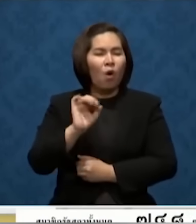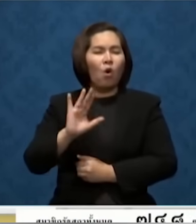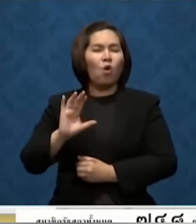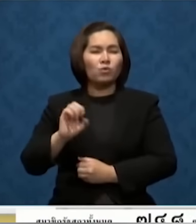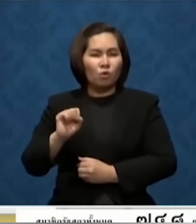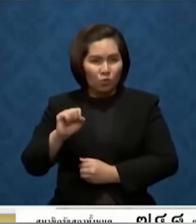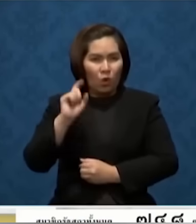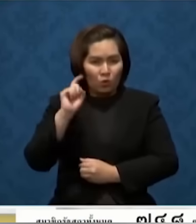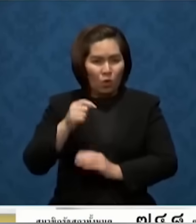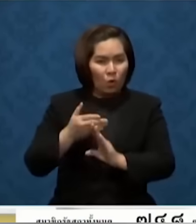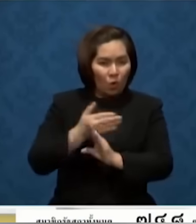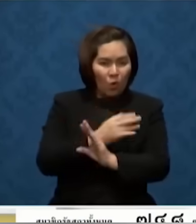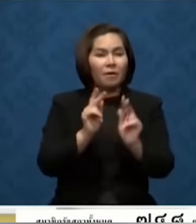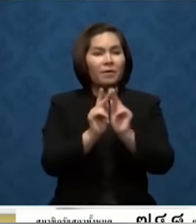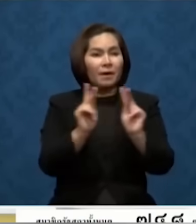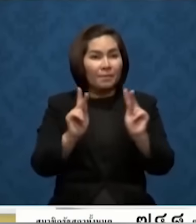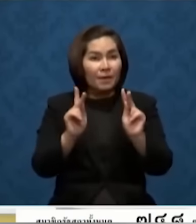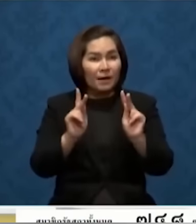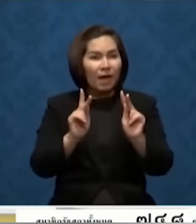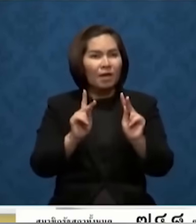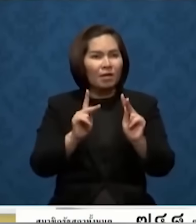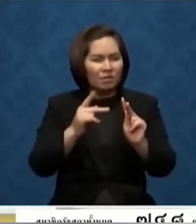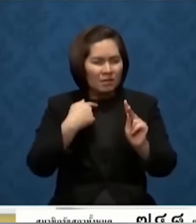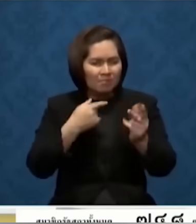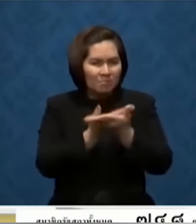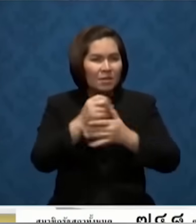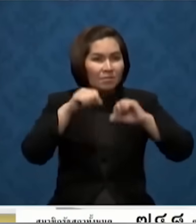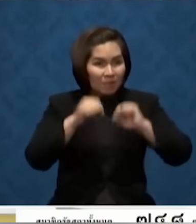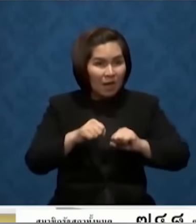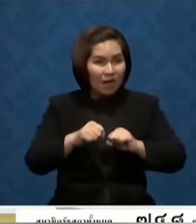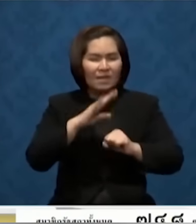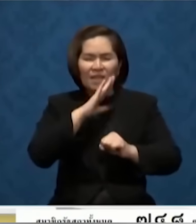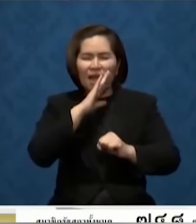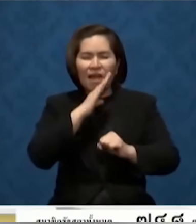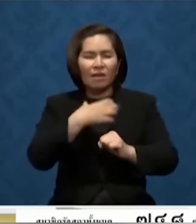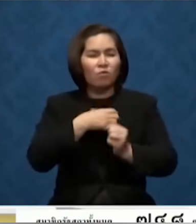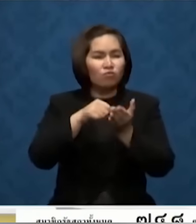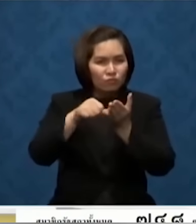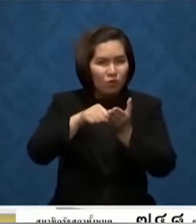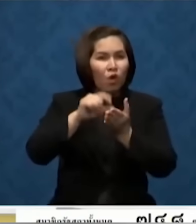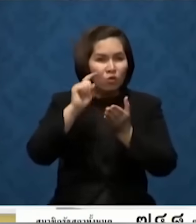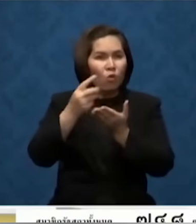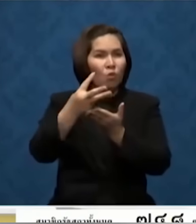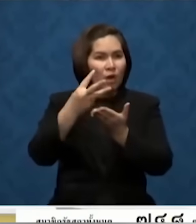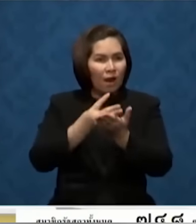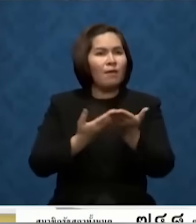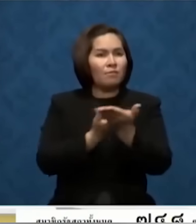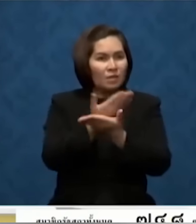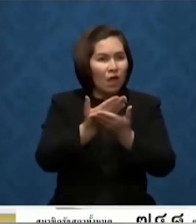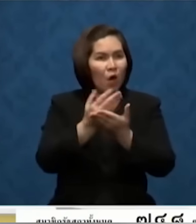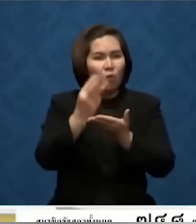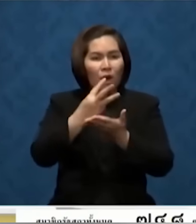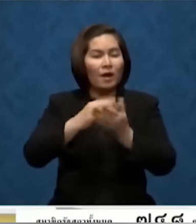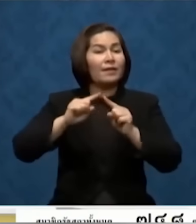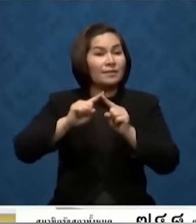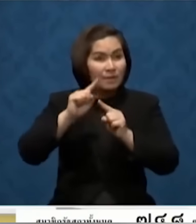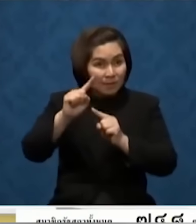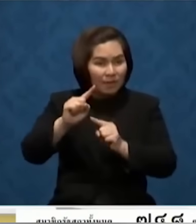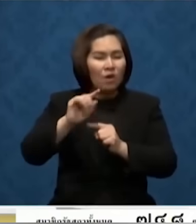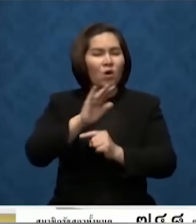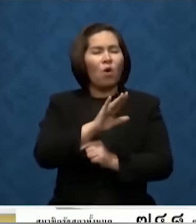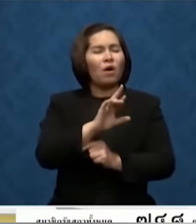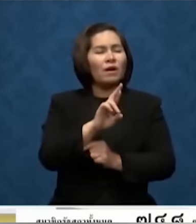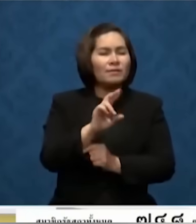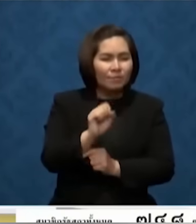ธิการการจะแก้ข้อบังคับก็ต้องมีการผ่านวาระหนึ่งในการพิจารณาของสภาของรัฐสภ